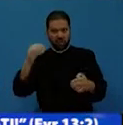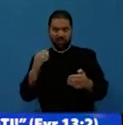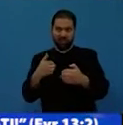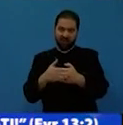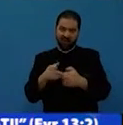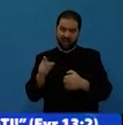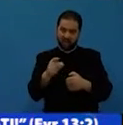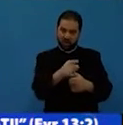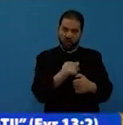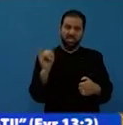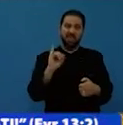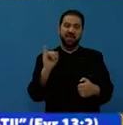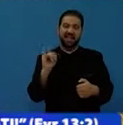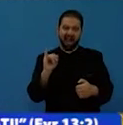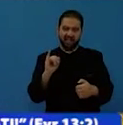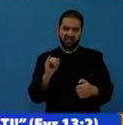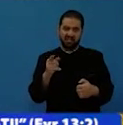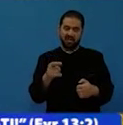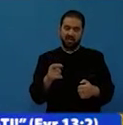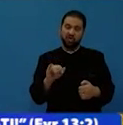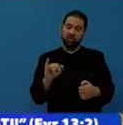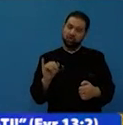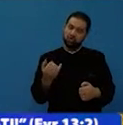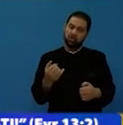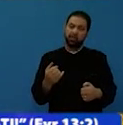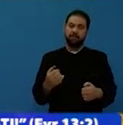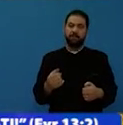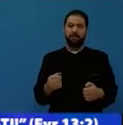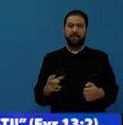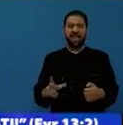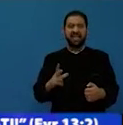acești imigranți, față de acești străini, dar există și